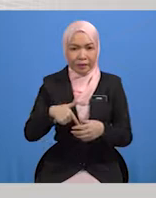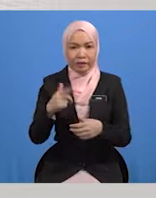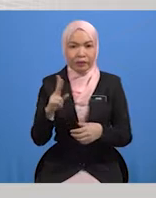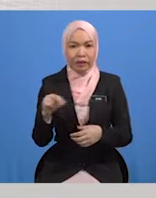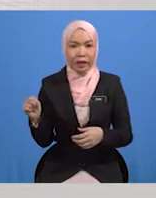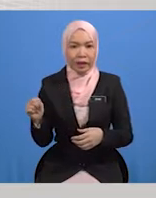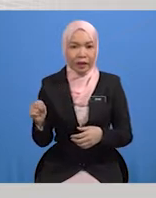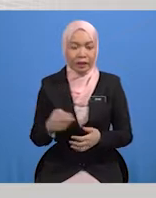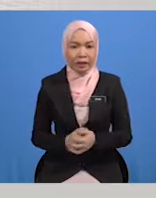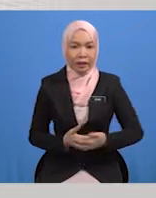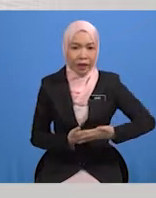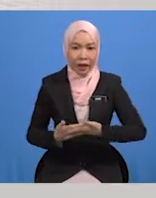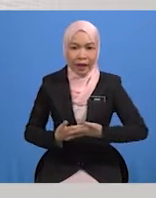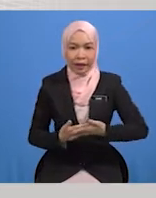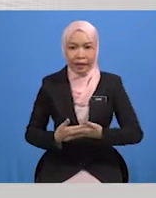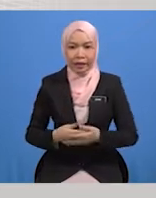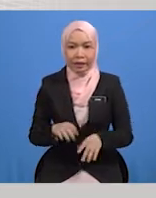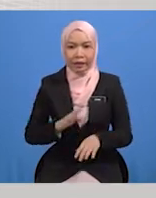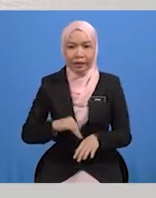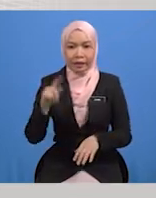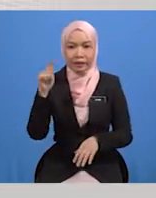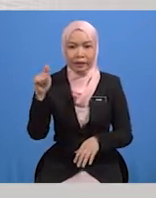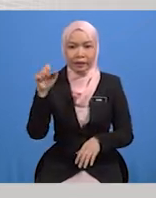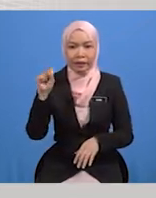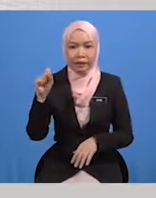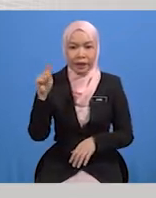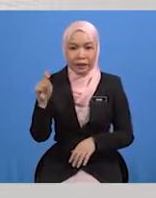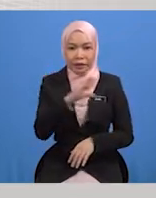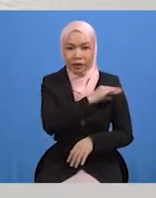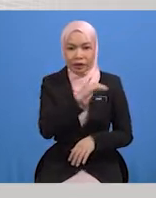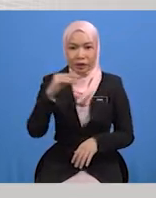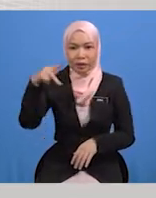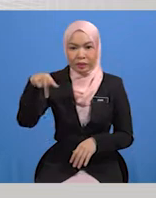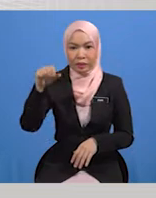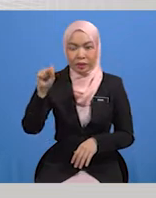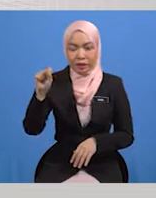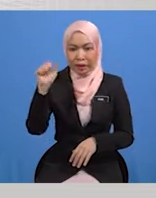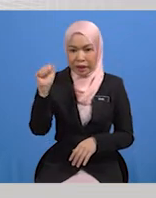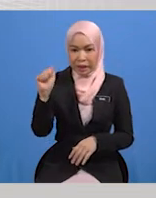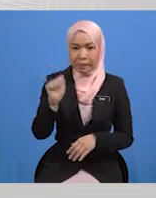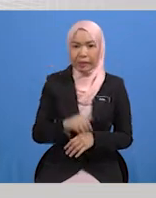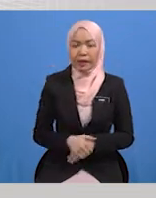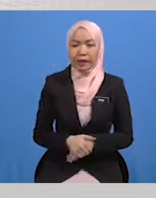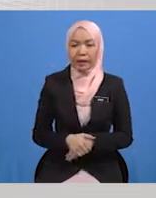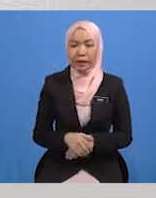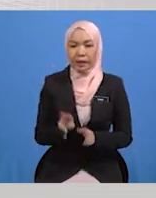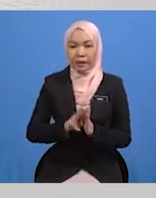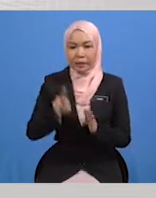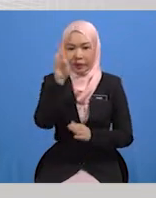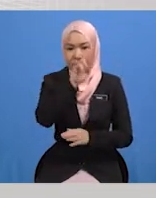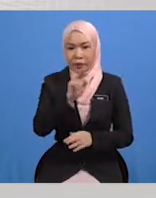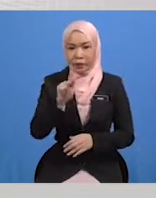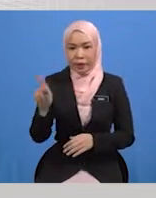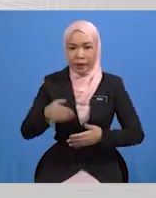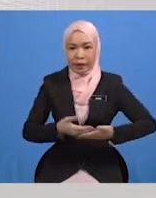Anak kepada Tuan Setiawan Tanjung dan Puan Suari Alimin merupakan anak